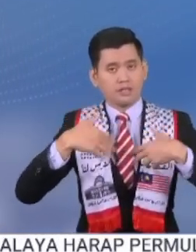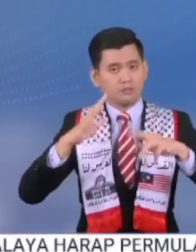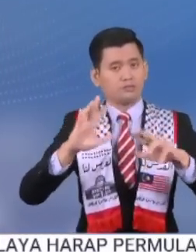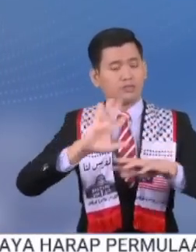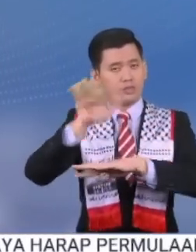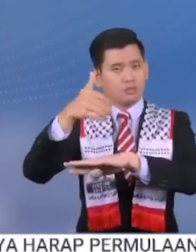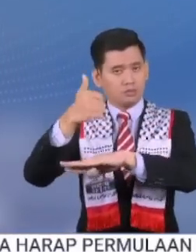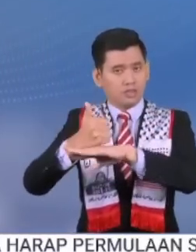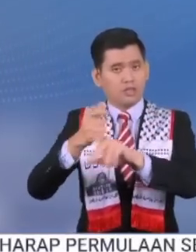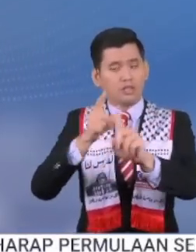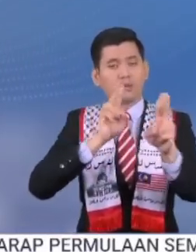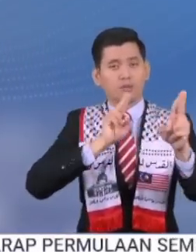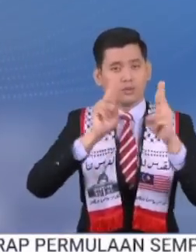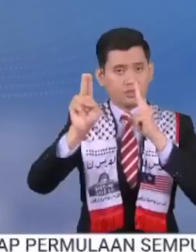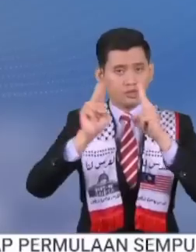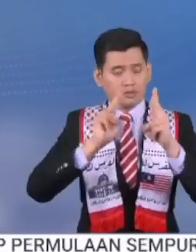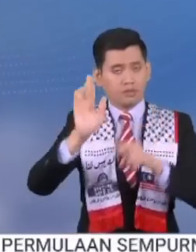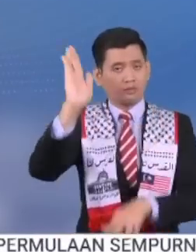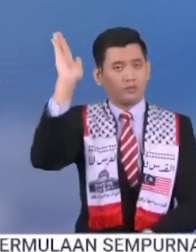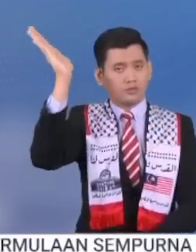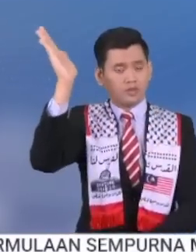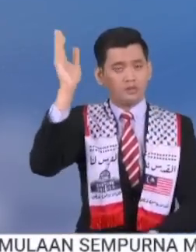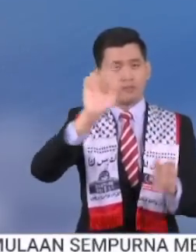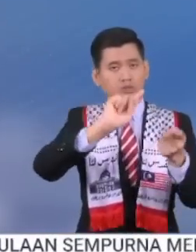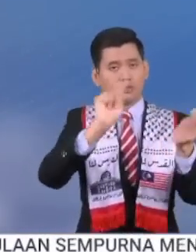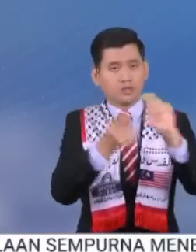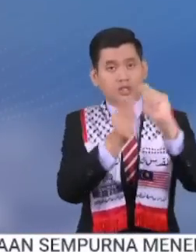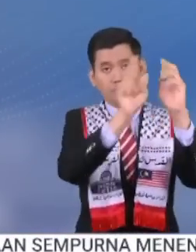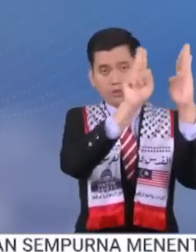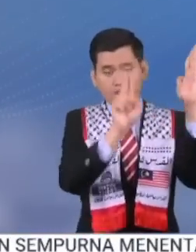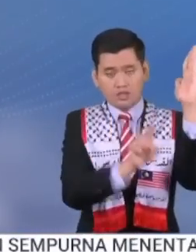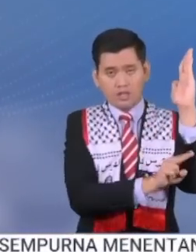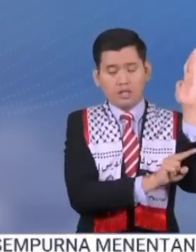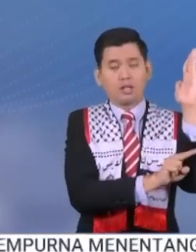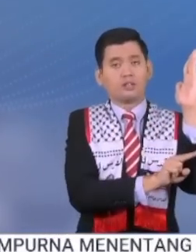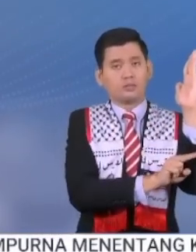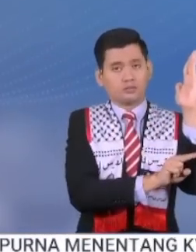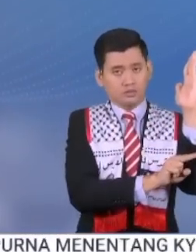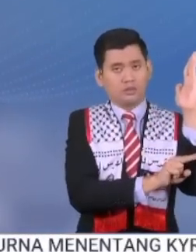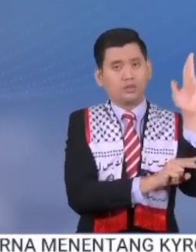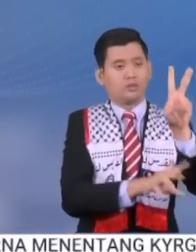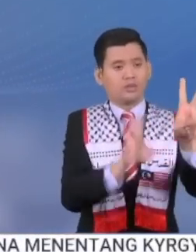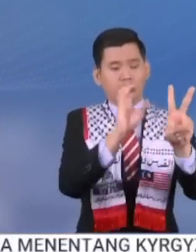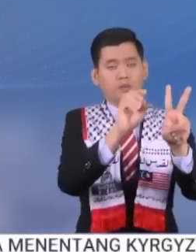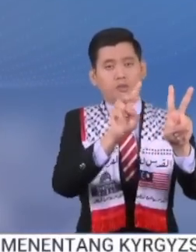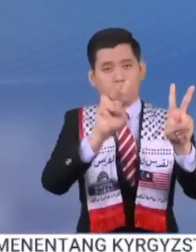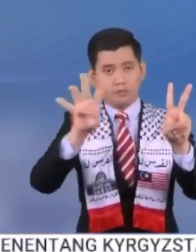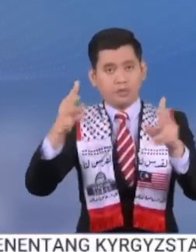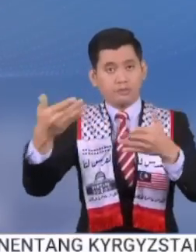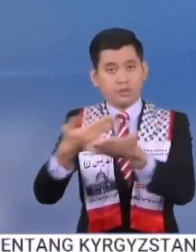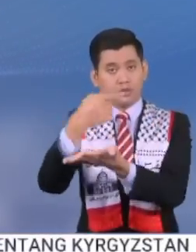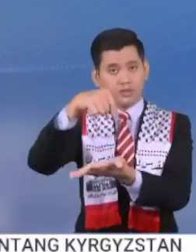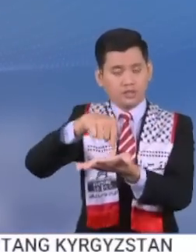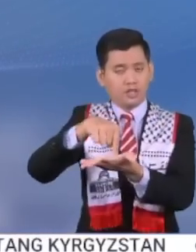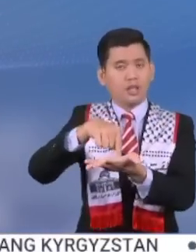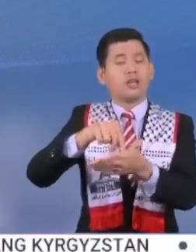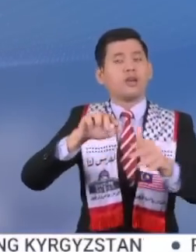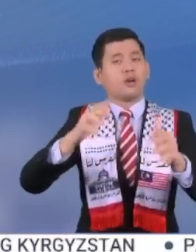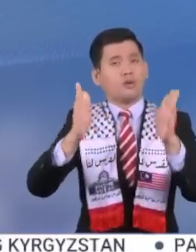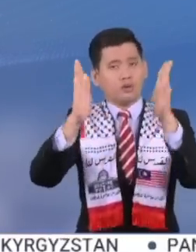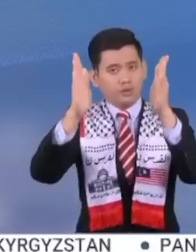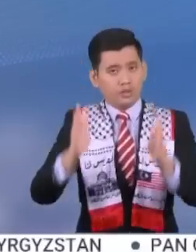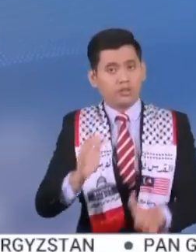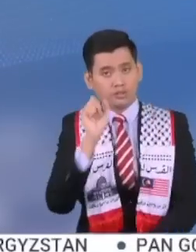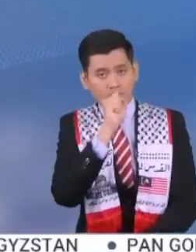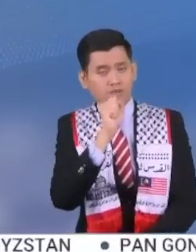Fadil dalam ucapan sesi penggulungan perbahasan rang undang-undang RUU Perbekalan 2024 baru-baru ini. Rata-rata penggiat seni